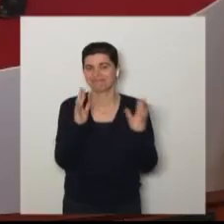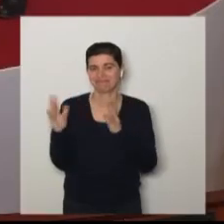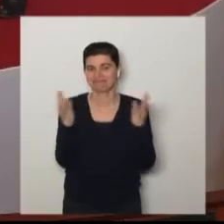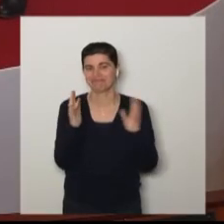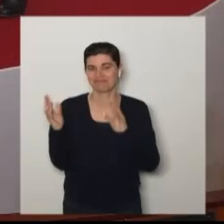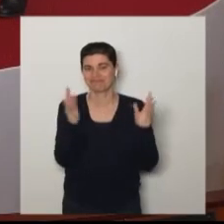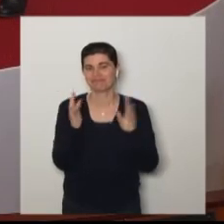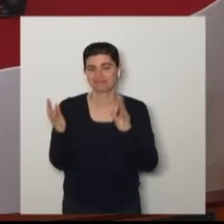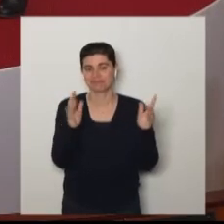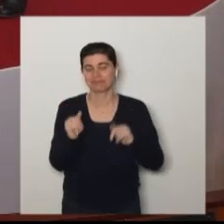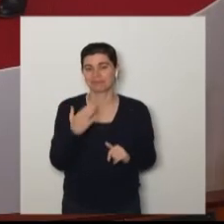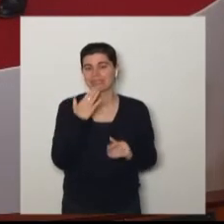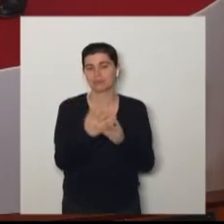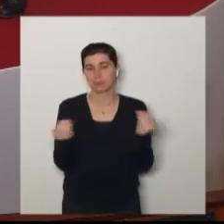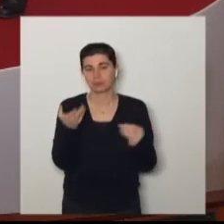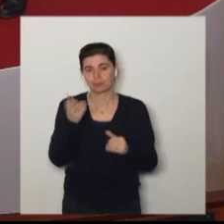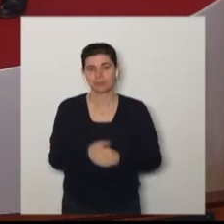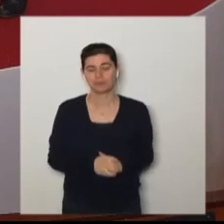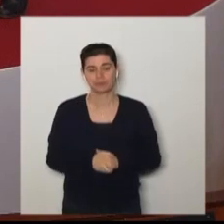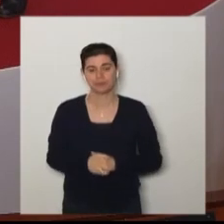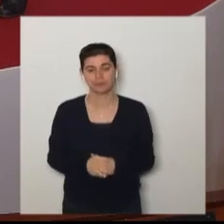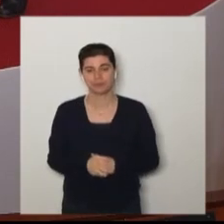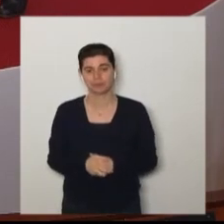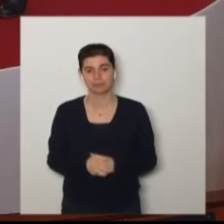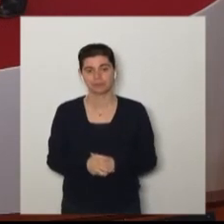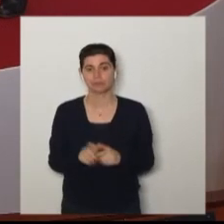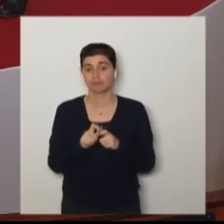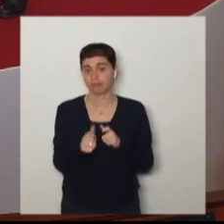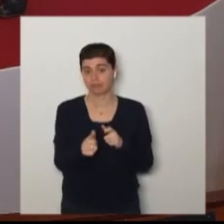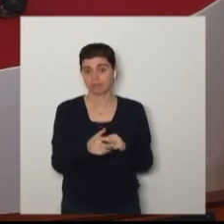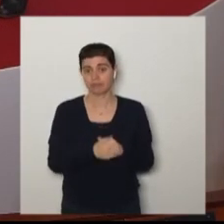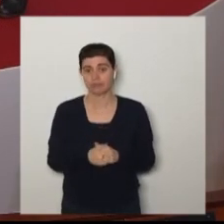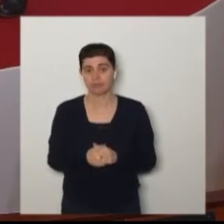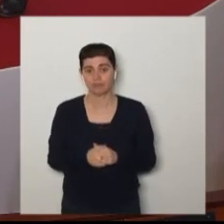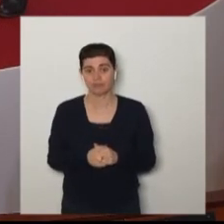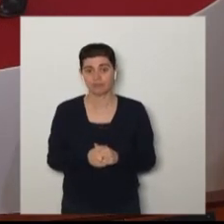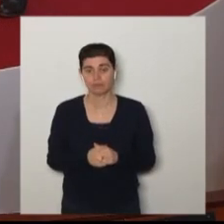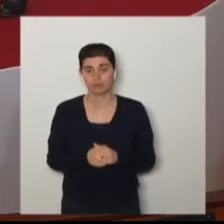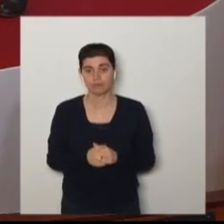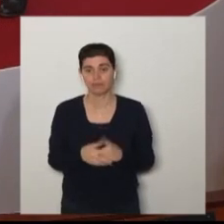lot. Thanks a lot. On va passer...